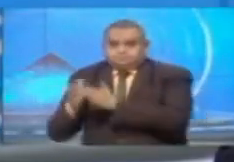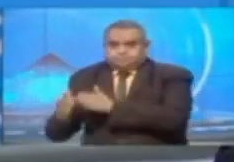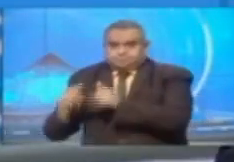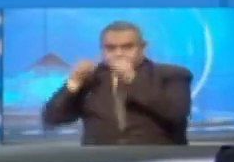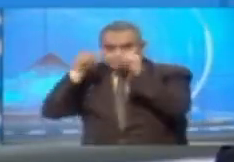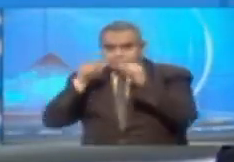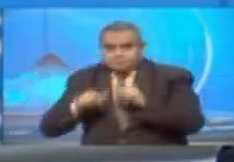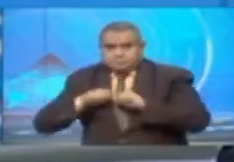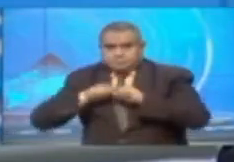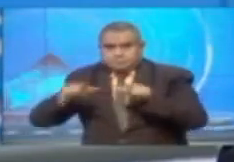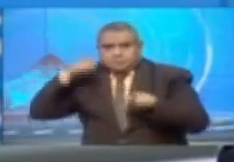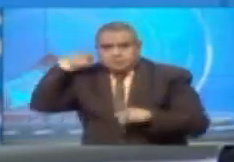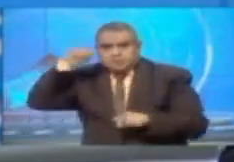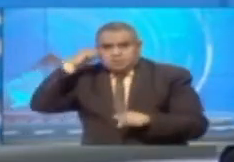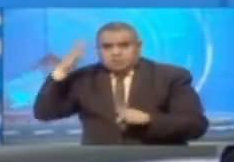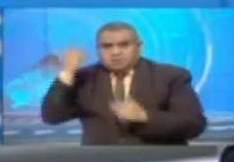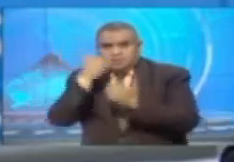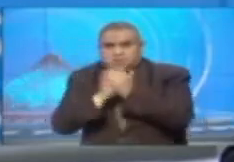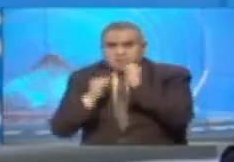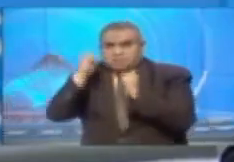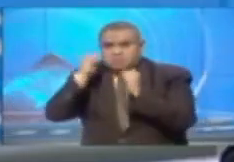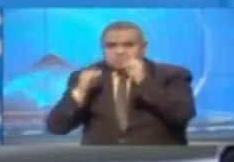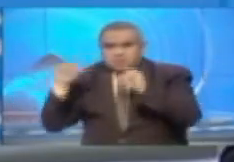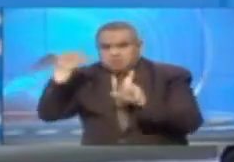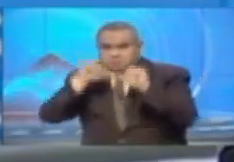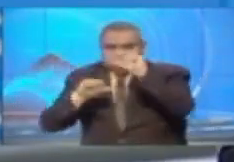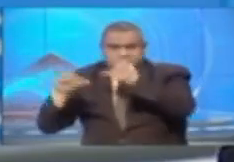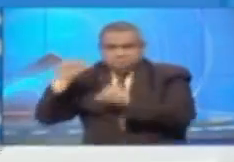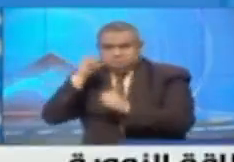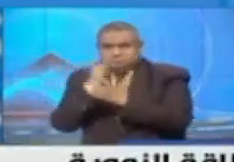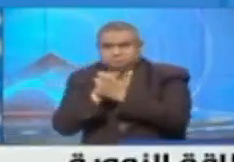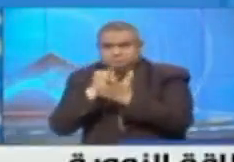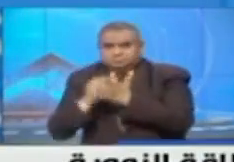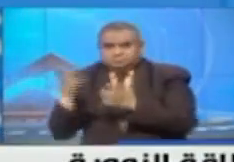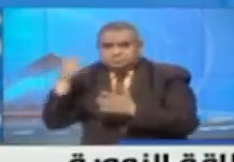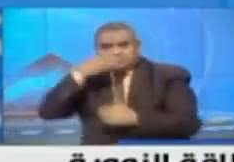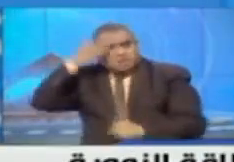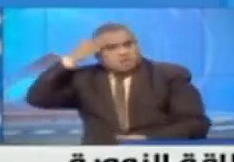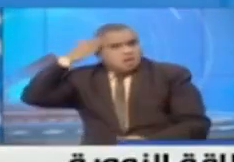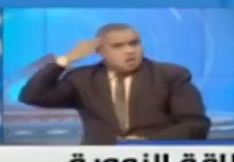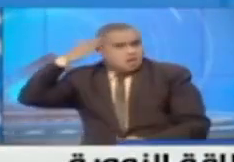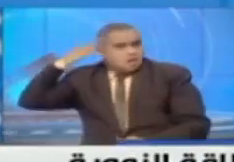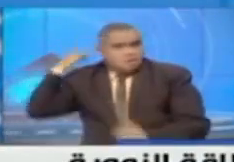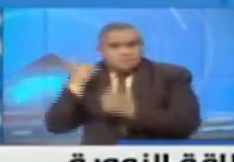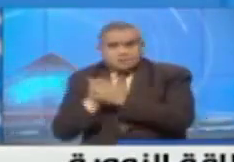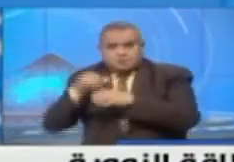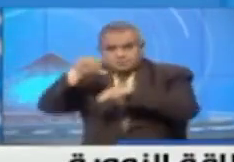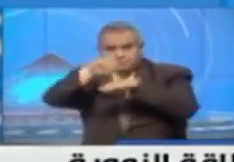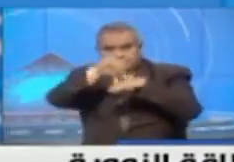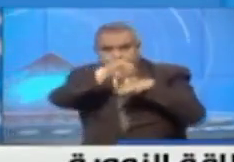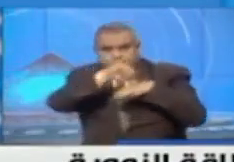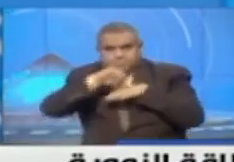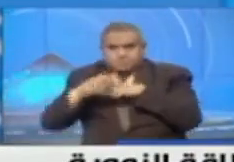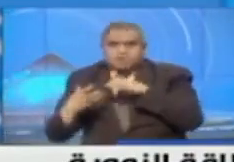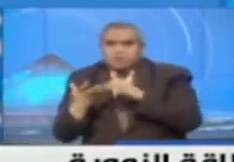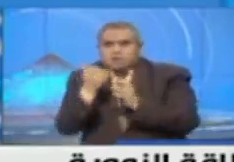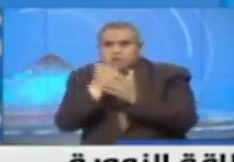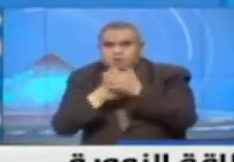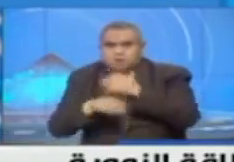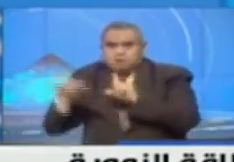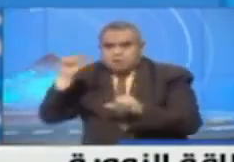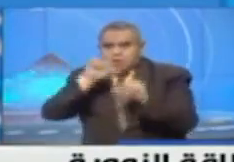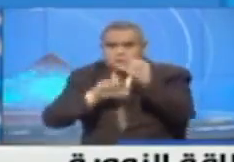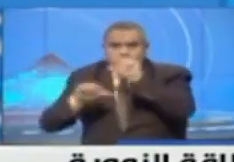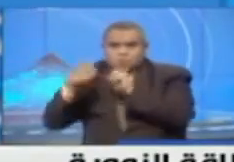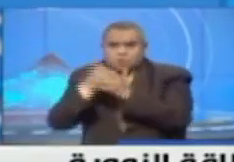أعلن رئيس الوكالة الدولية للطاقة الذرية رافائيل جراسي وصول خبراء من الوكالة إلى جميع محطات الطاقة النووية في